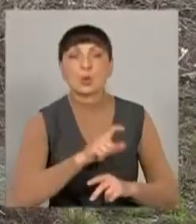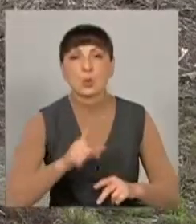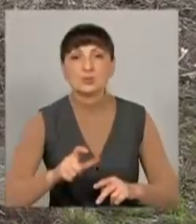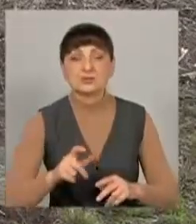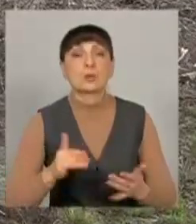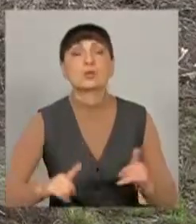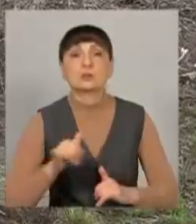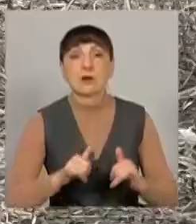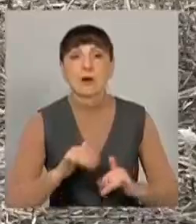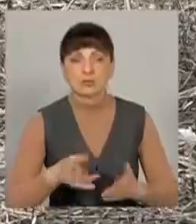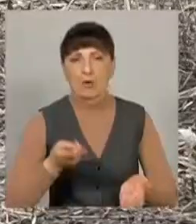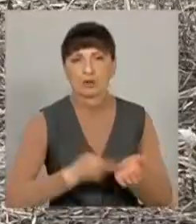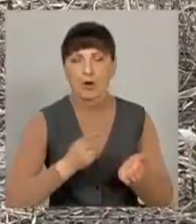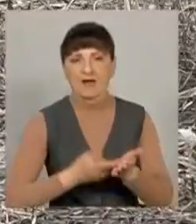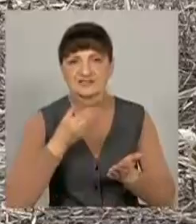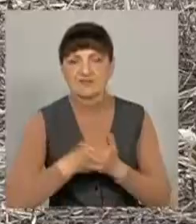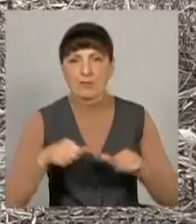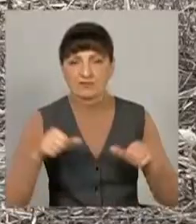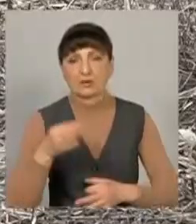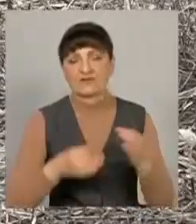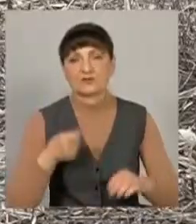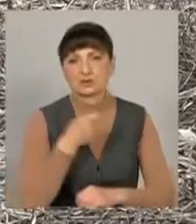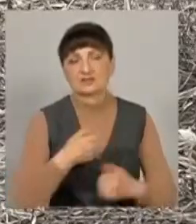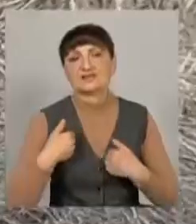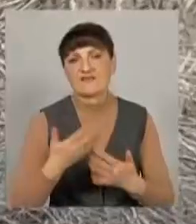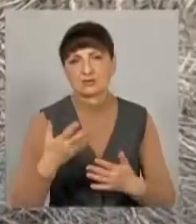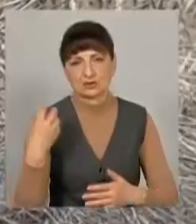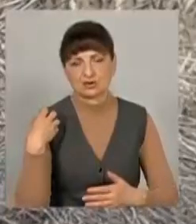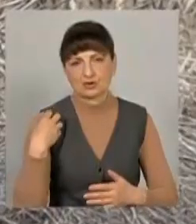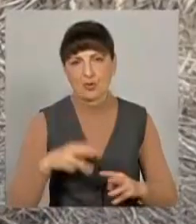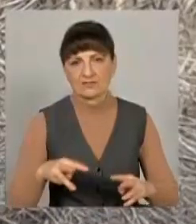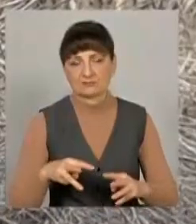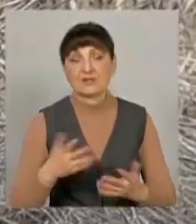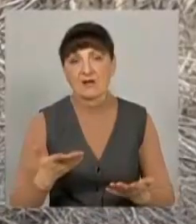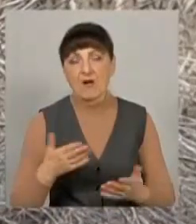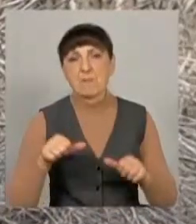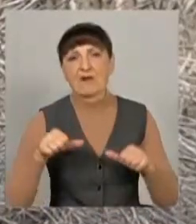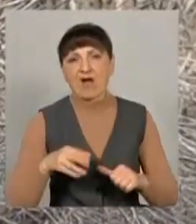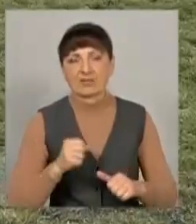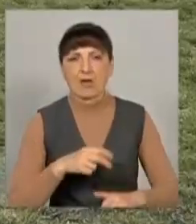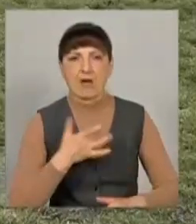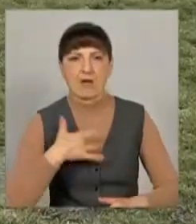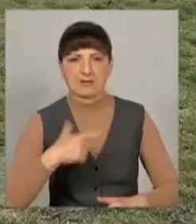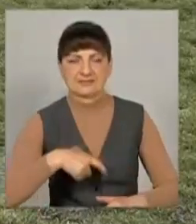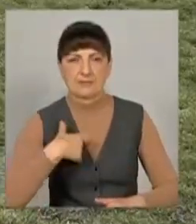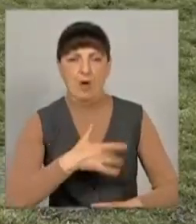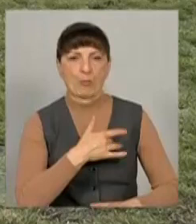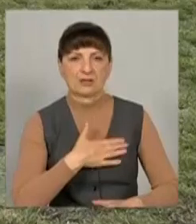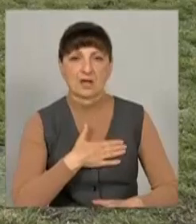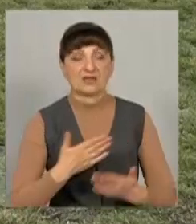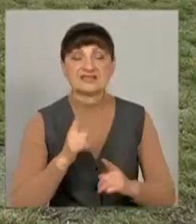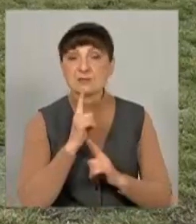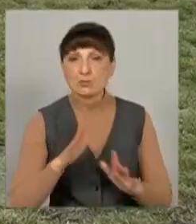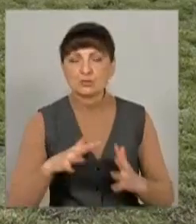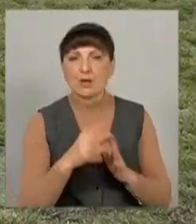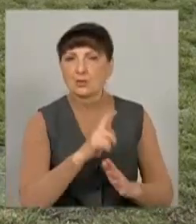ничего другого, как доказывать свою правоту в суде, советуют чиновники. Так называемое право на обладание. В противном случае